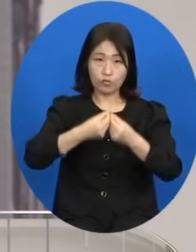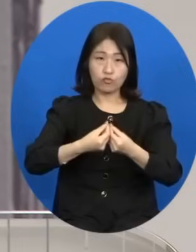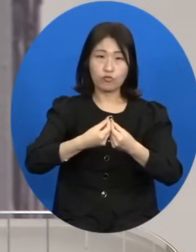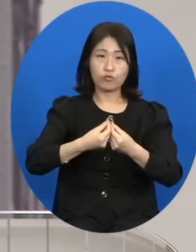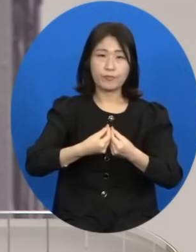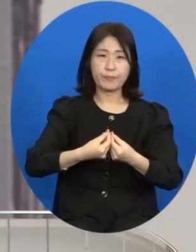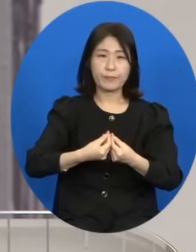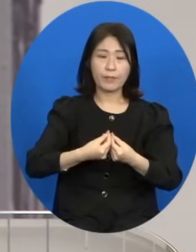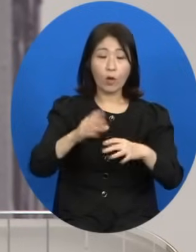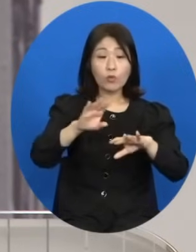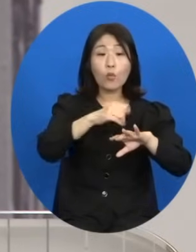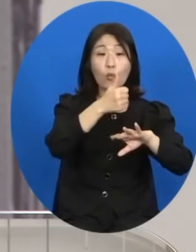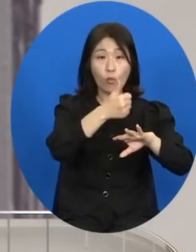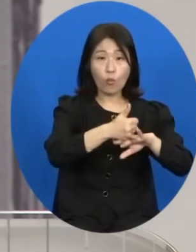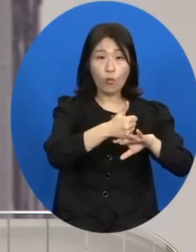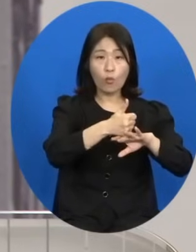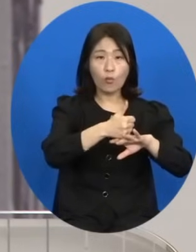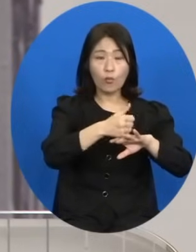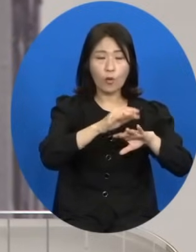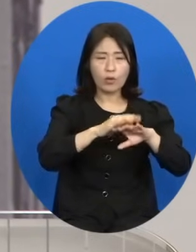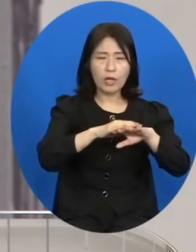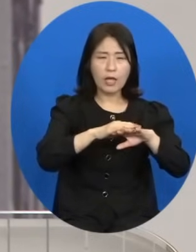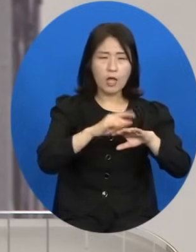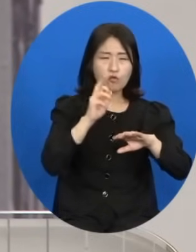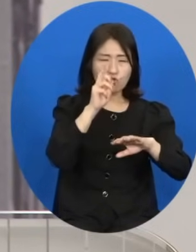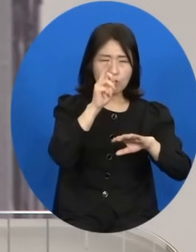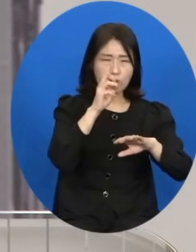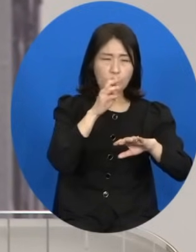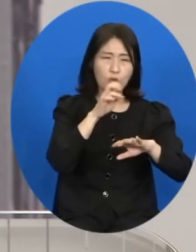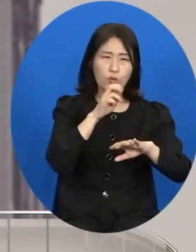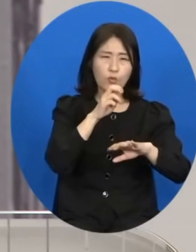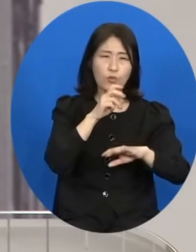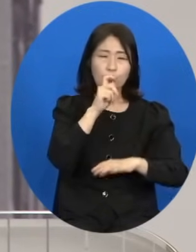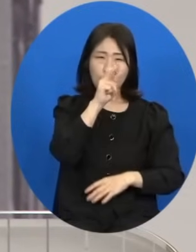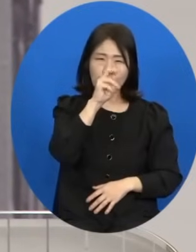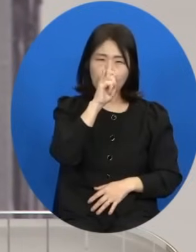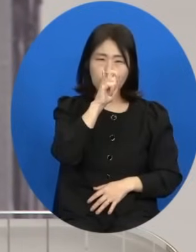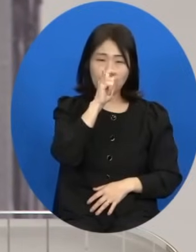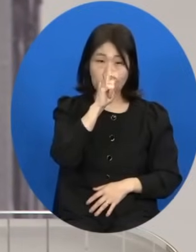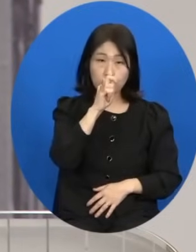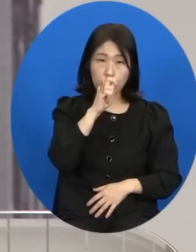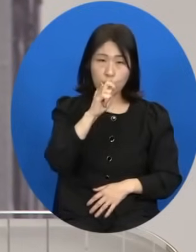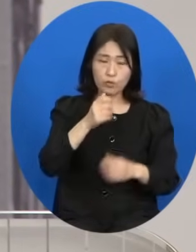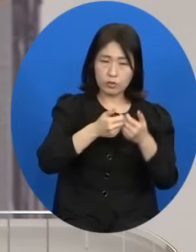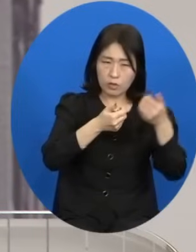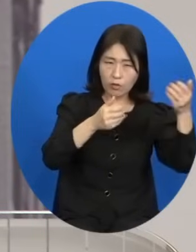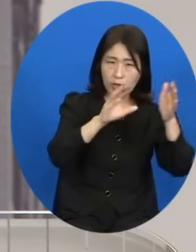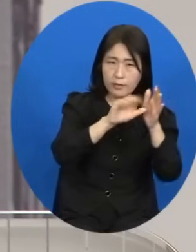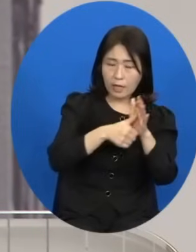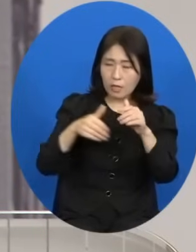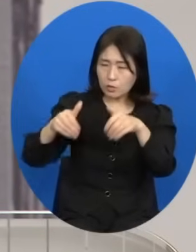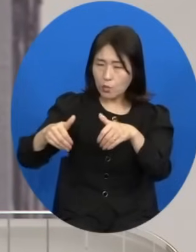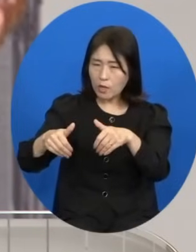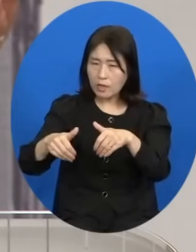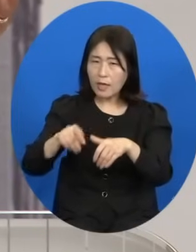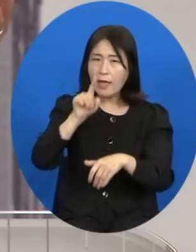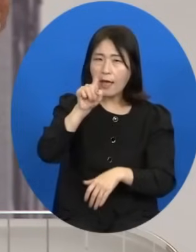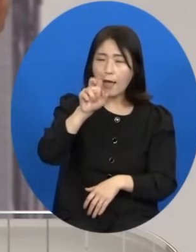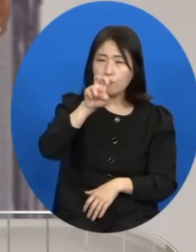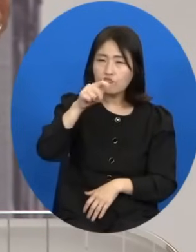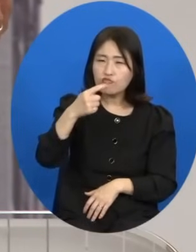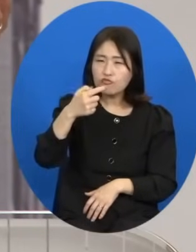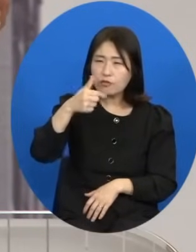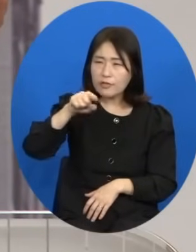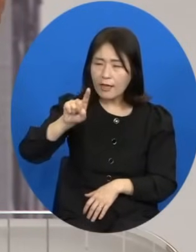하나씩 줍니다이 문화는 화폐 다니잖아요 하나씩 준 다음에 내가 돌아올 때 나는 왕이 되어